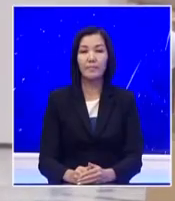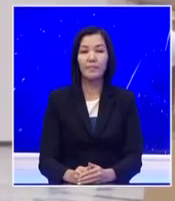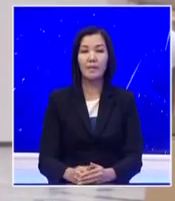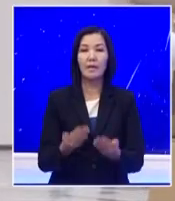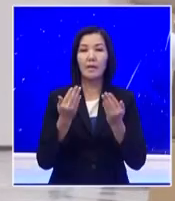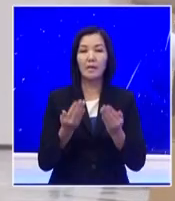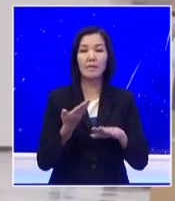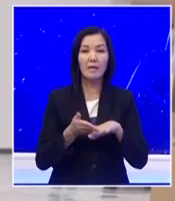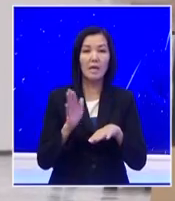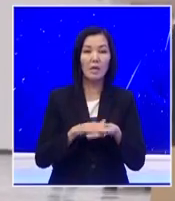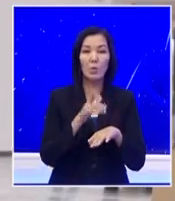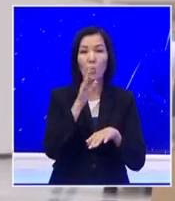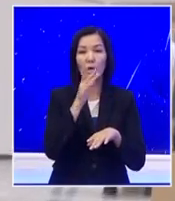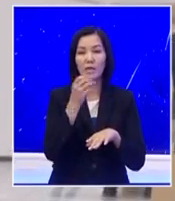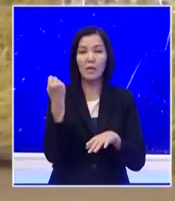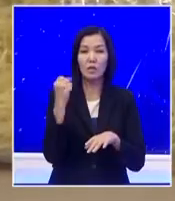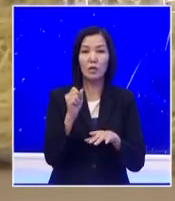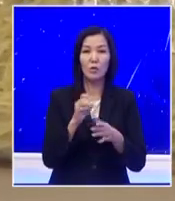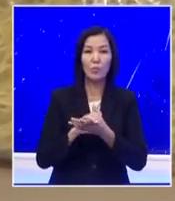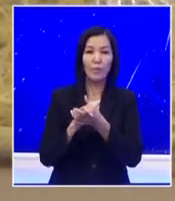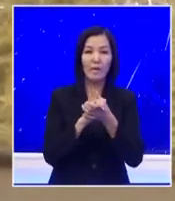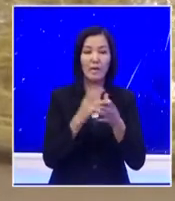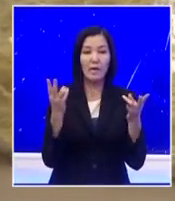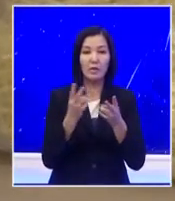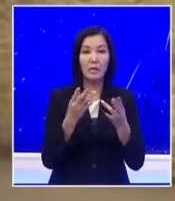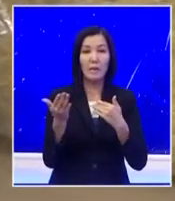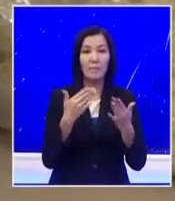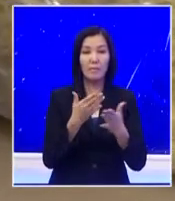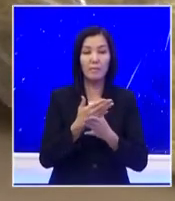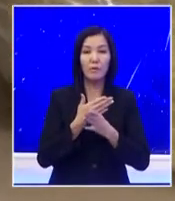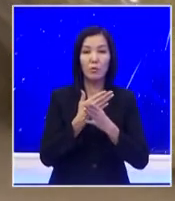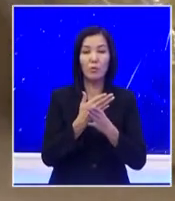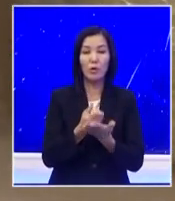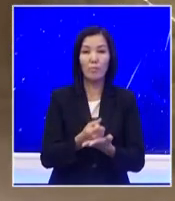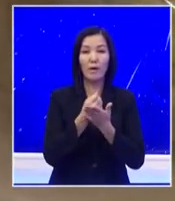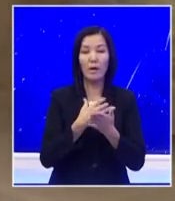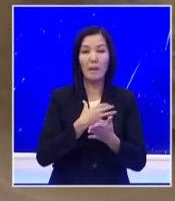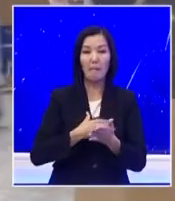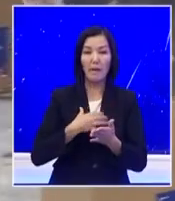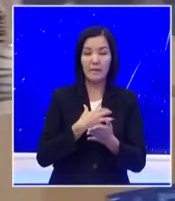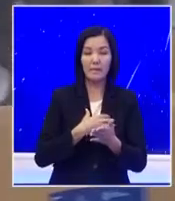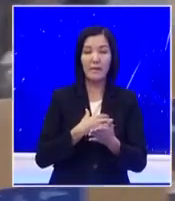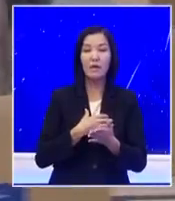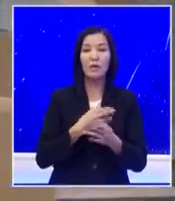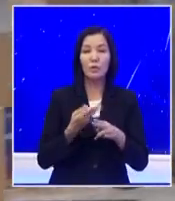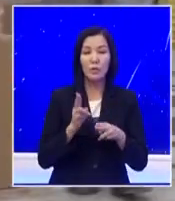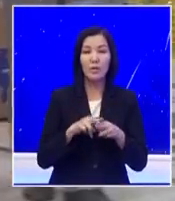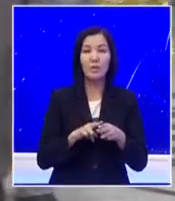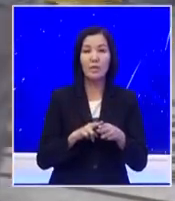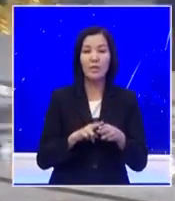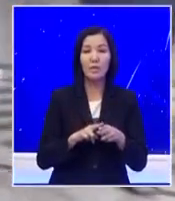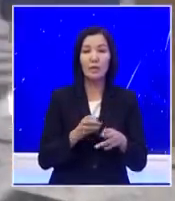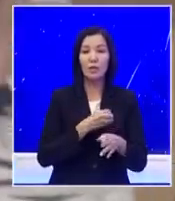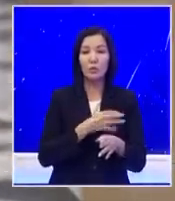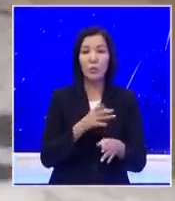Пандемиядағы дағдарысты жеңудің бір жолы бірлікте. Осындай кезеңде бір-бірімізге қолдау көрсету маңызды дейді кәсіпкерлер. Сондықтан олар қол ашық